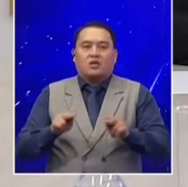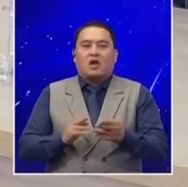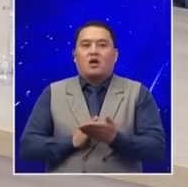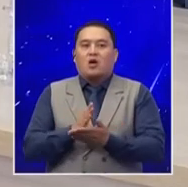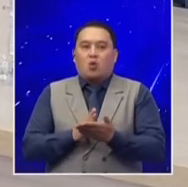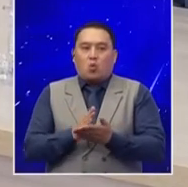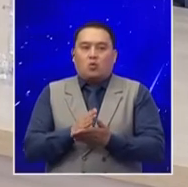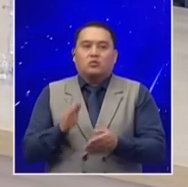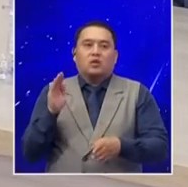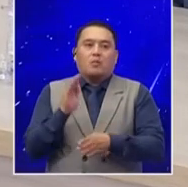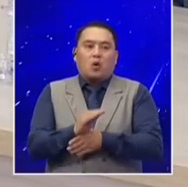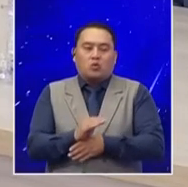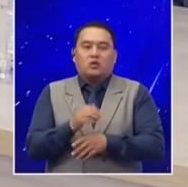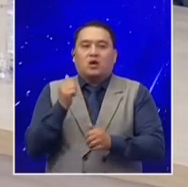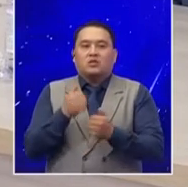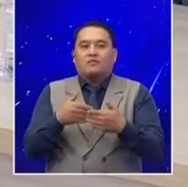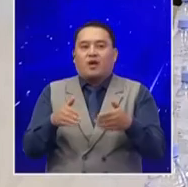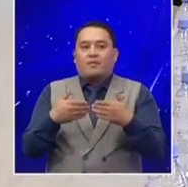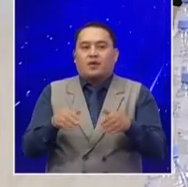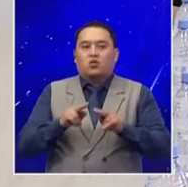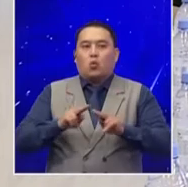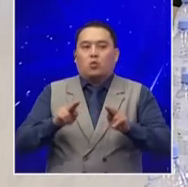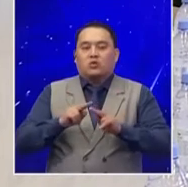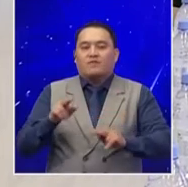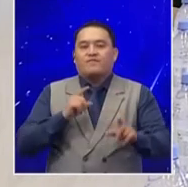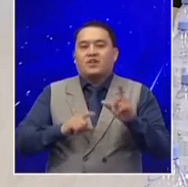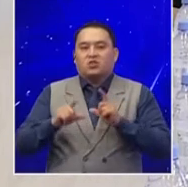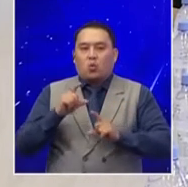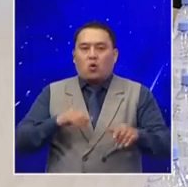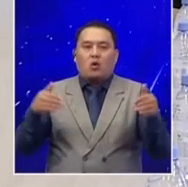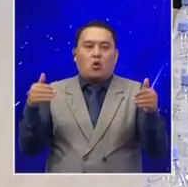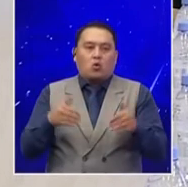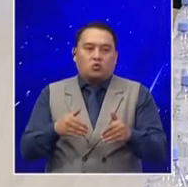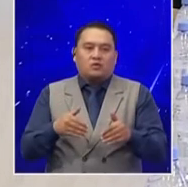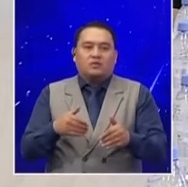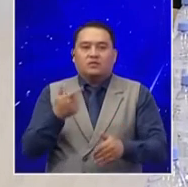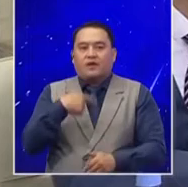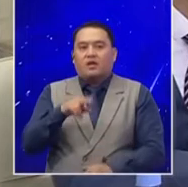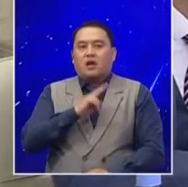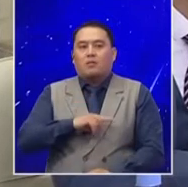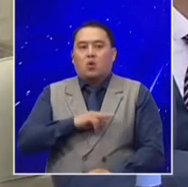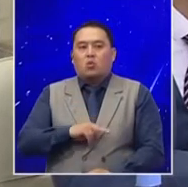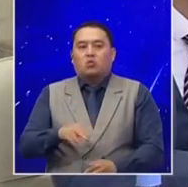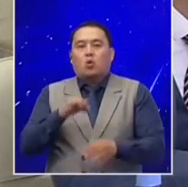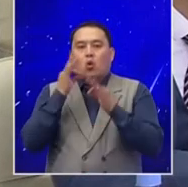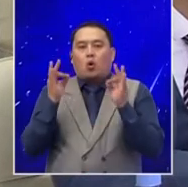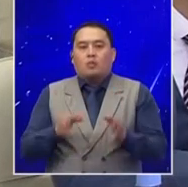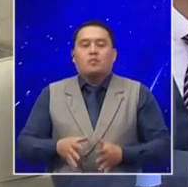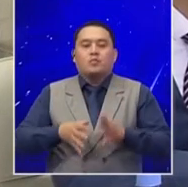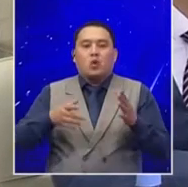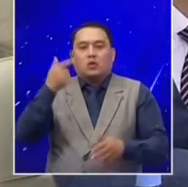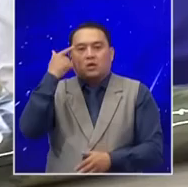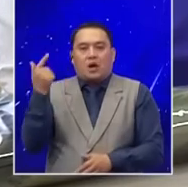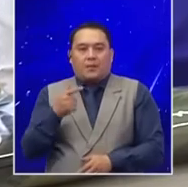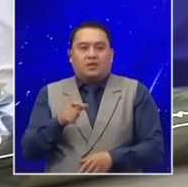ряды преподавателей пополняются выпускниками педагогических вузов и колледжей. Во многом своей работе они опираются на опыт более умелых